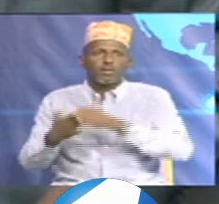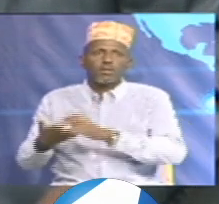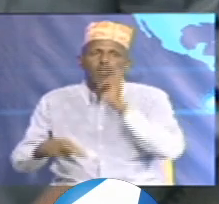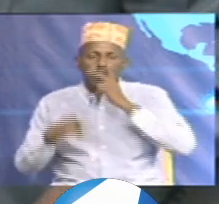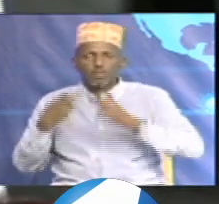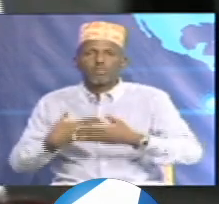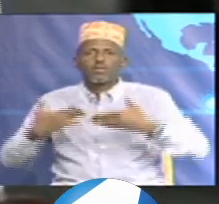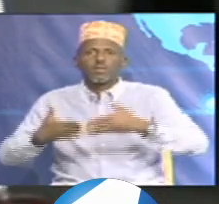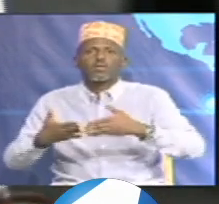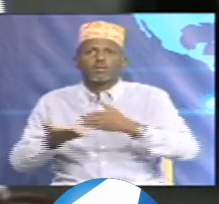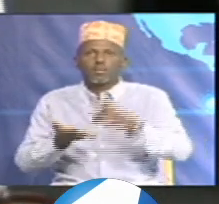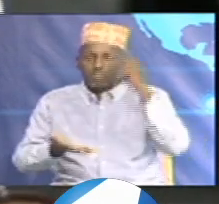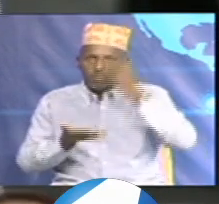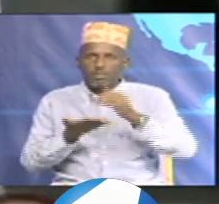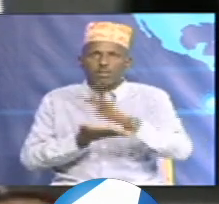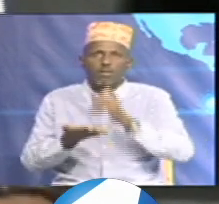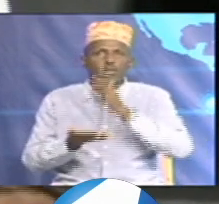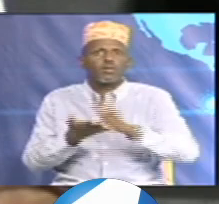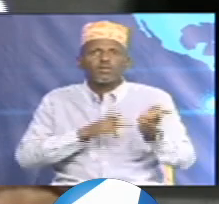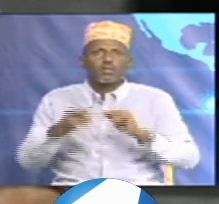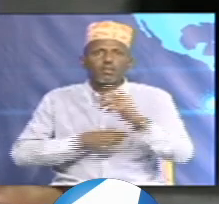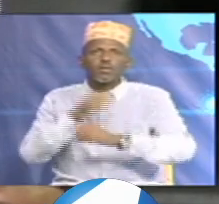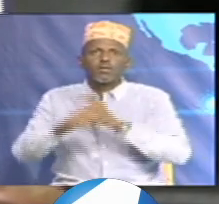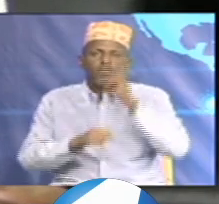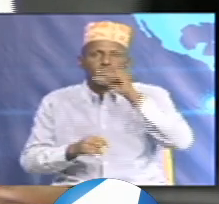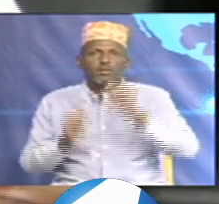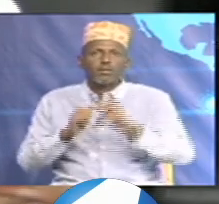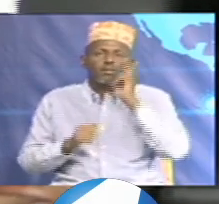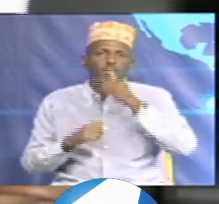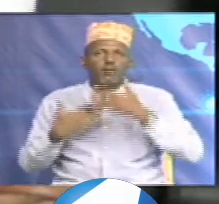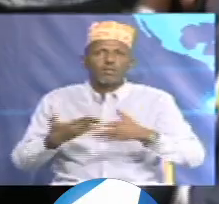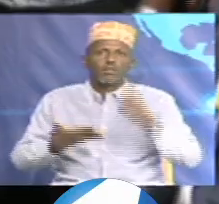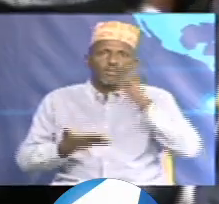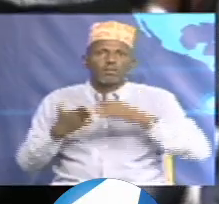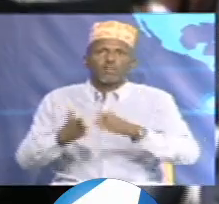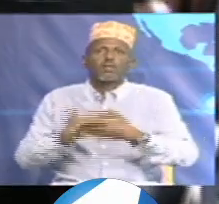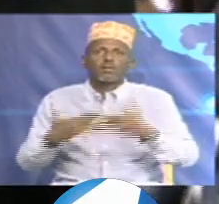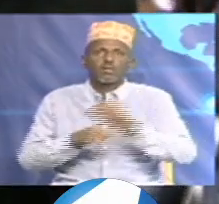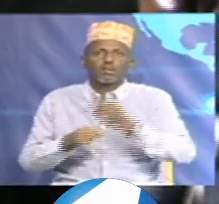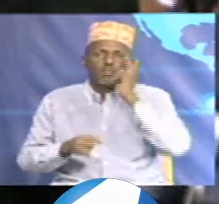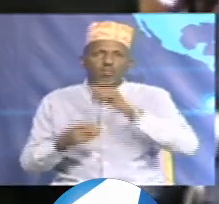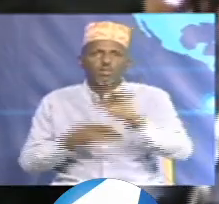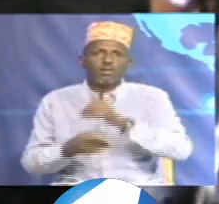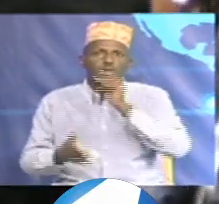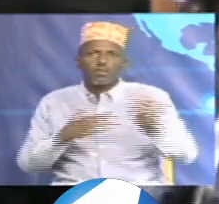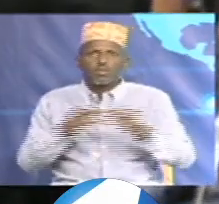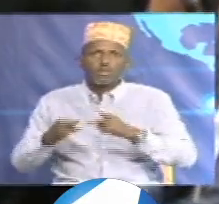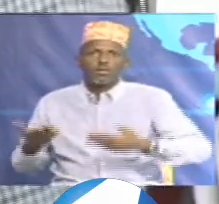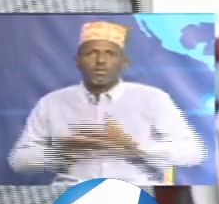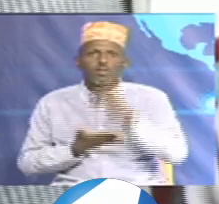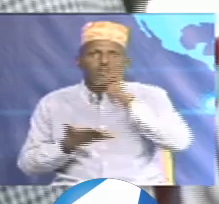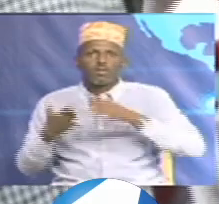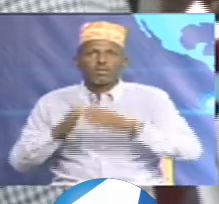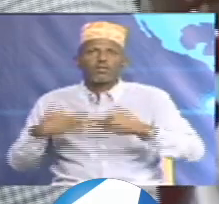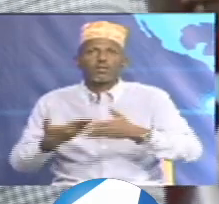déroulements de cette expérience qui marquera ce début d'année 2021. En effet, cette foire de l'emploi a été une occasion de